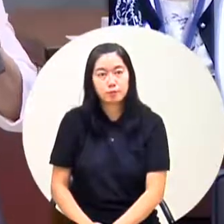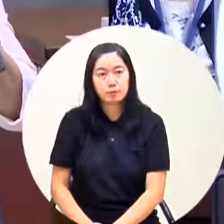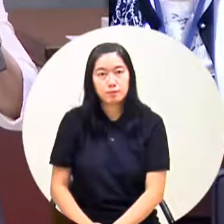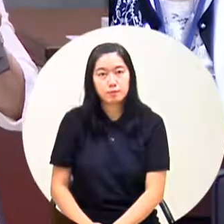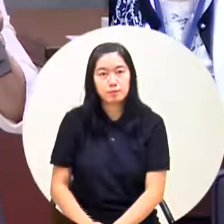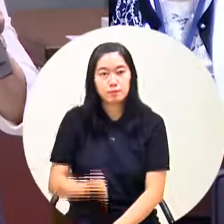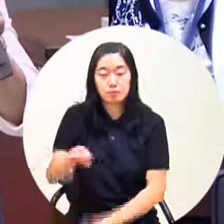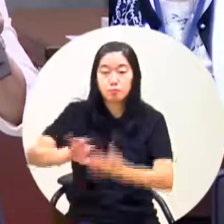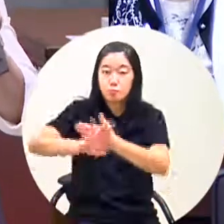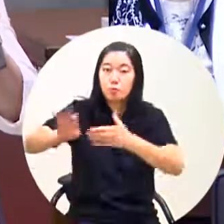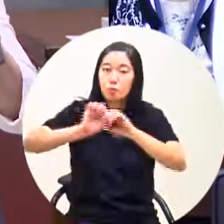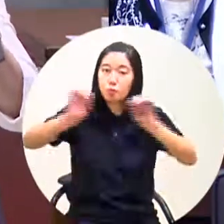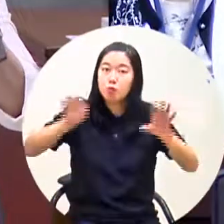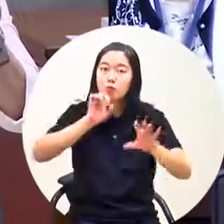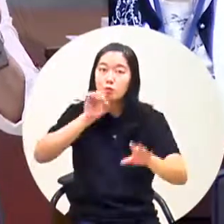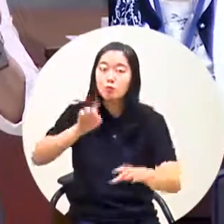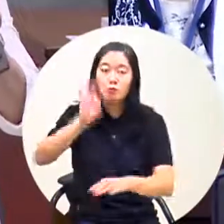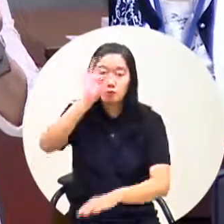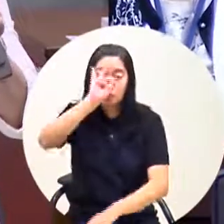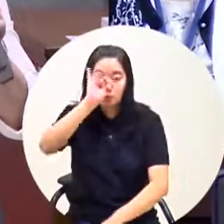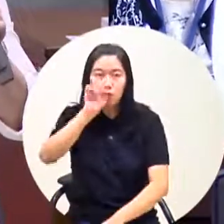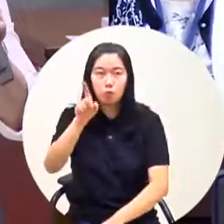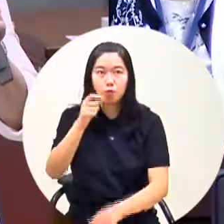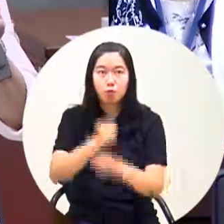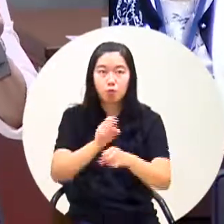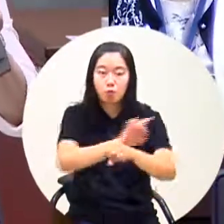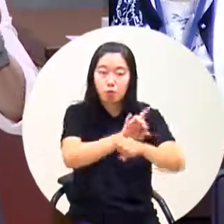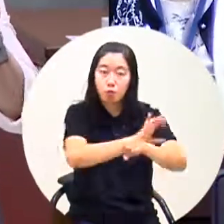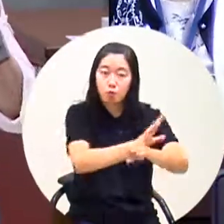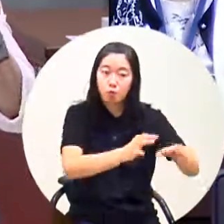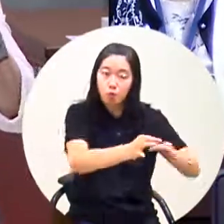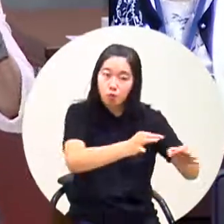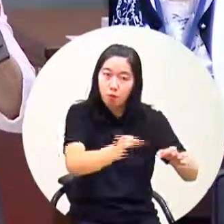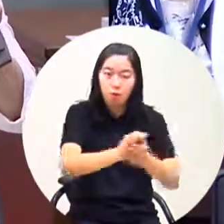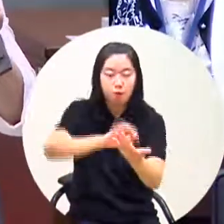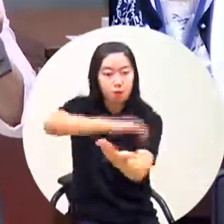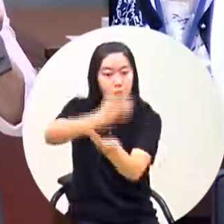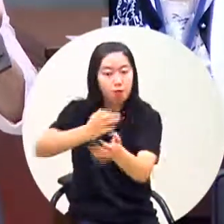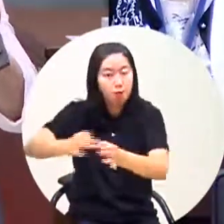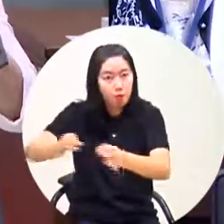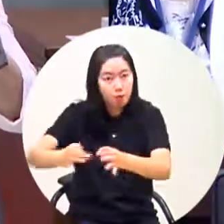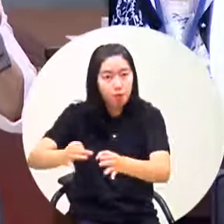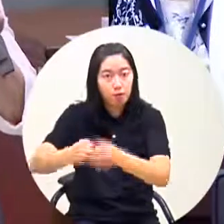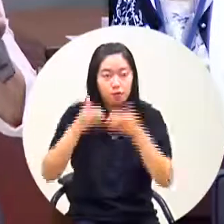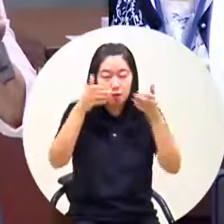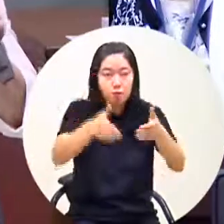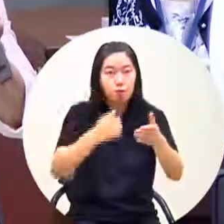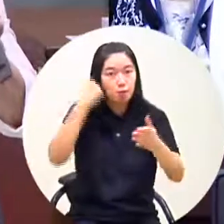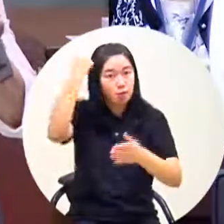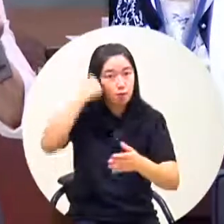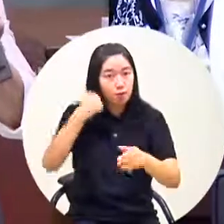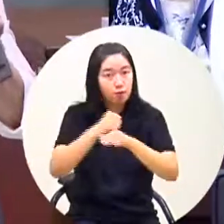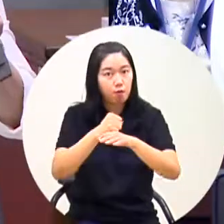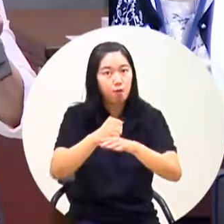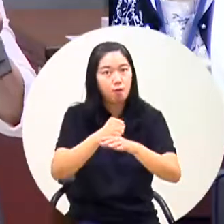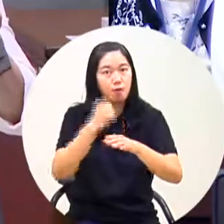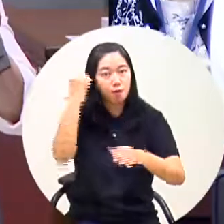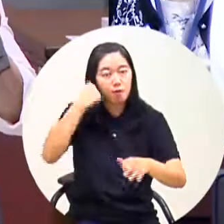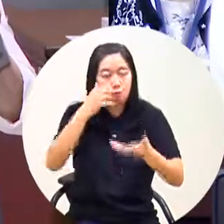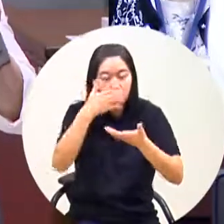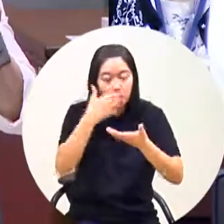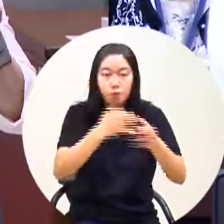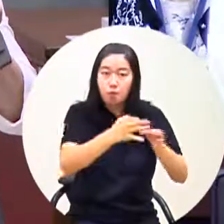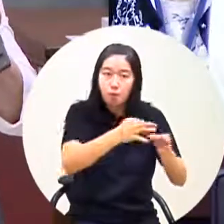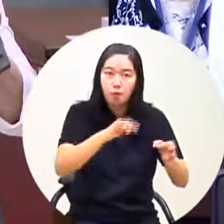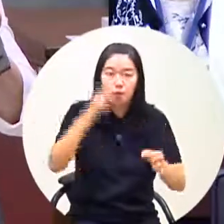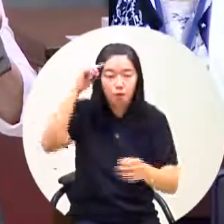外宣称有查核一些超市或大厂商嘛，那针对早餐店还有一些传统菜市场，